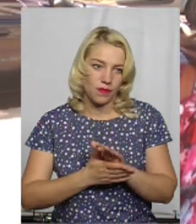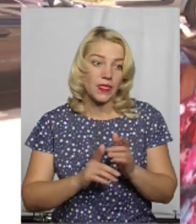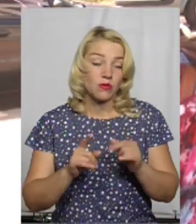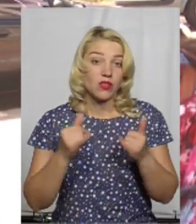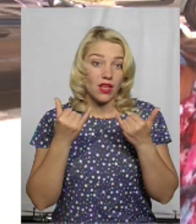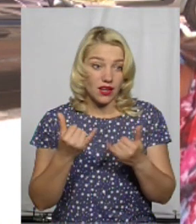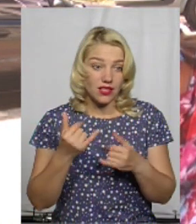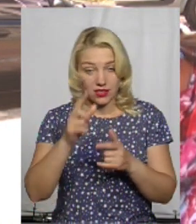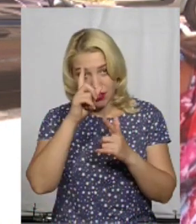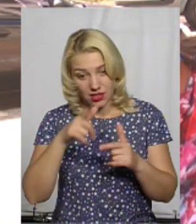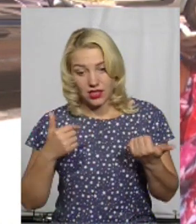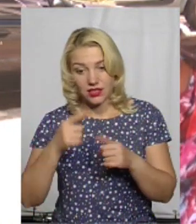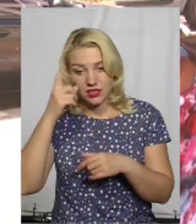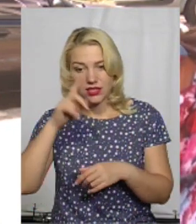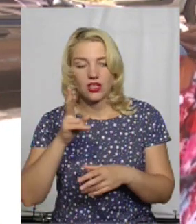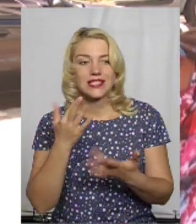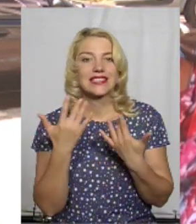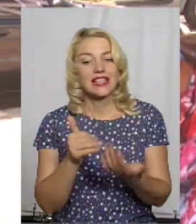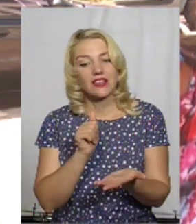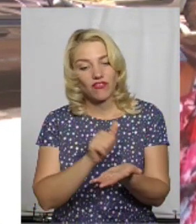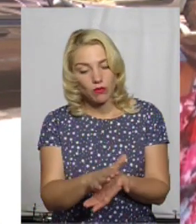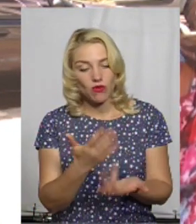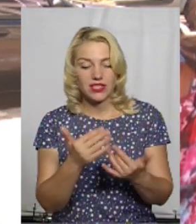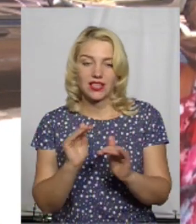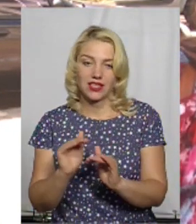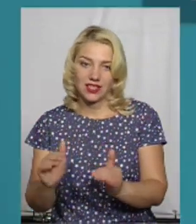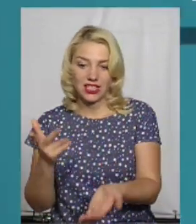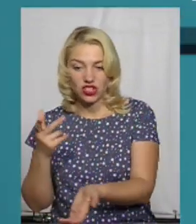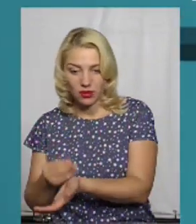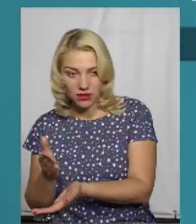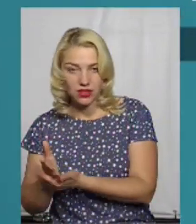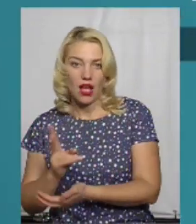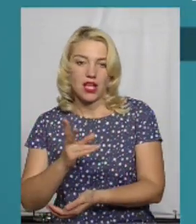наразі країна знає, скільки відмов, скільки дітей щеплених, скільки не щеплених.